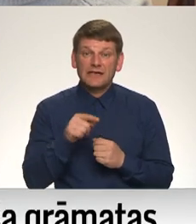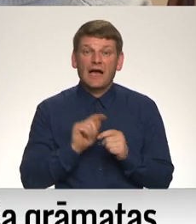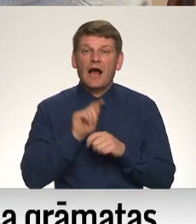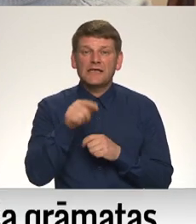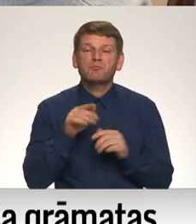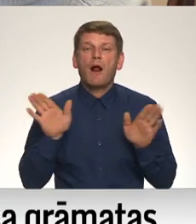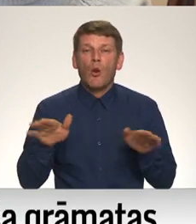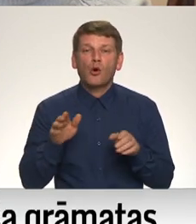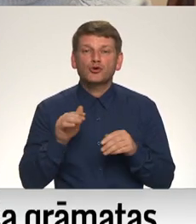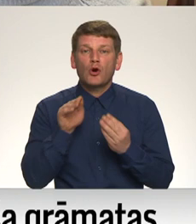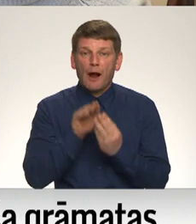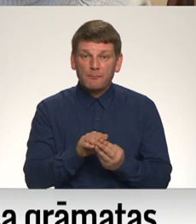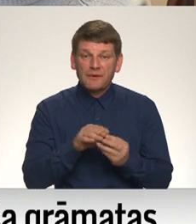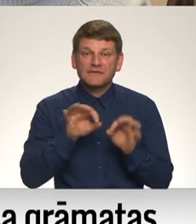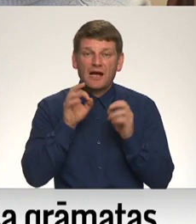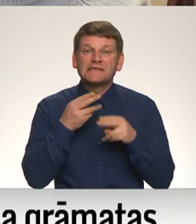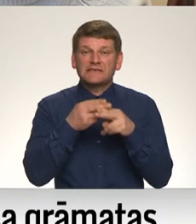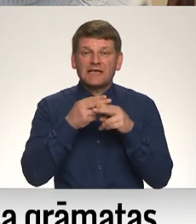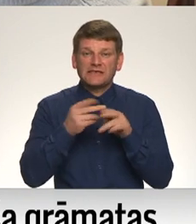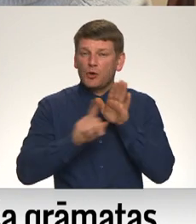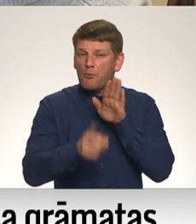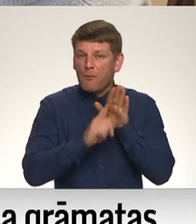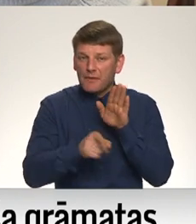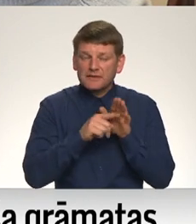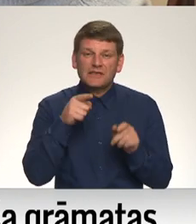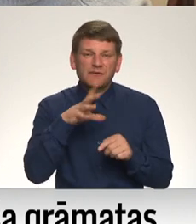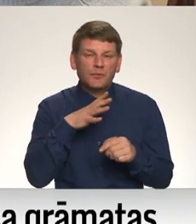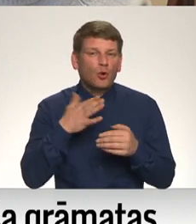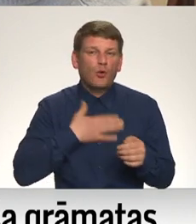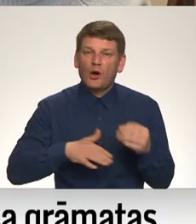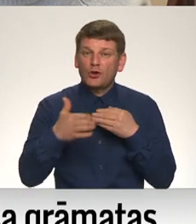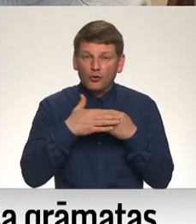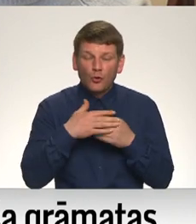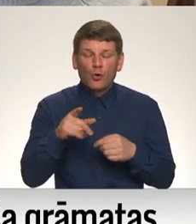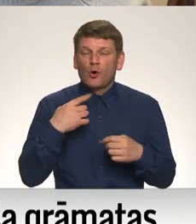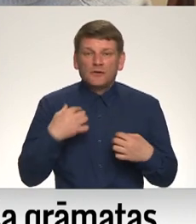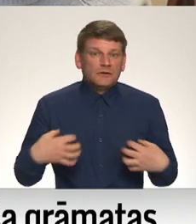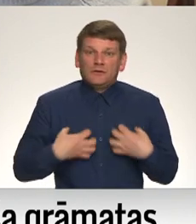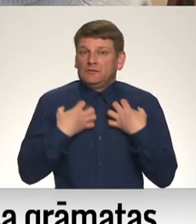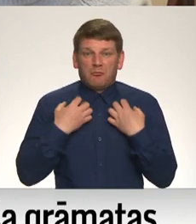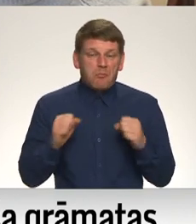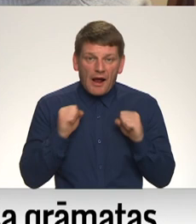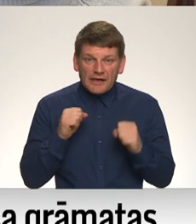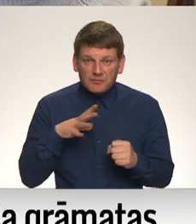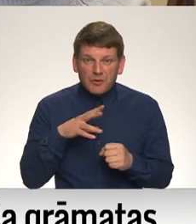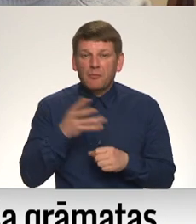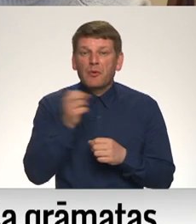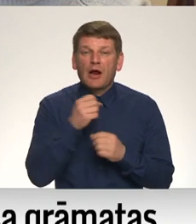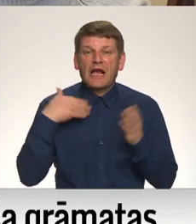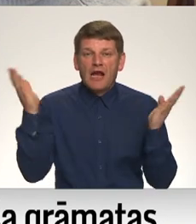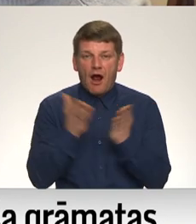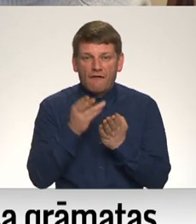Balošu kapiem sāka staciju bombardēt, un tas bija ļoti tuvu, un paniskas bailes bija. Mēs abi gulējām